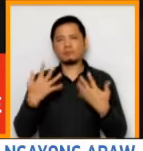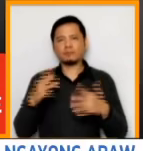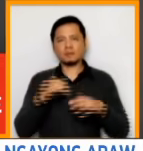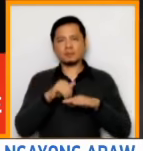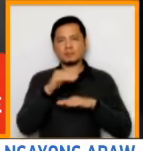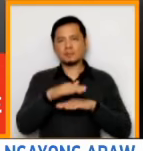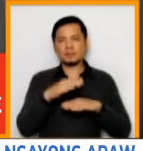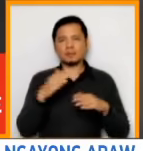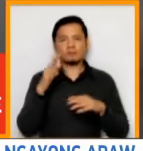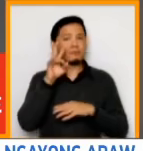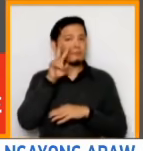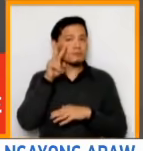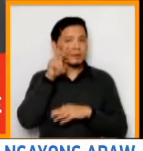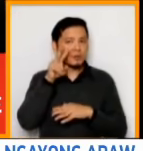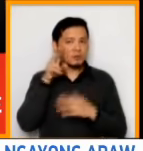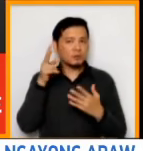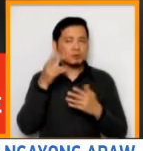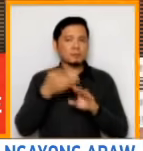na kuha before